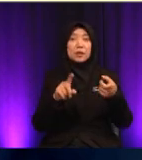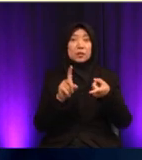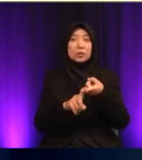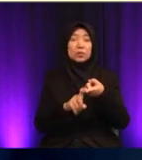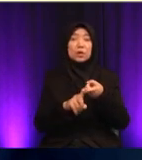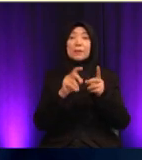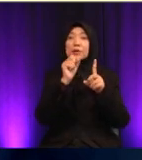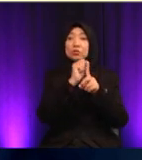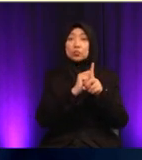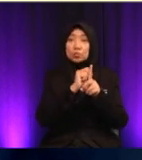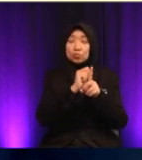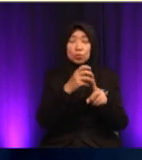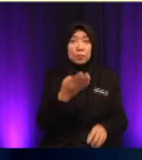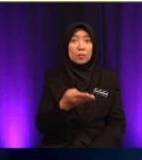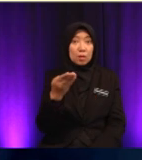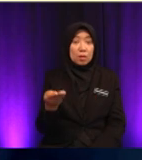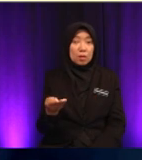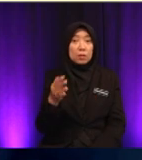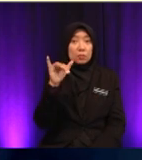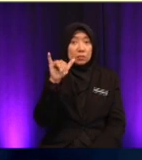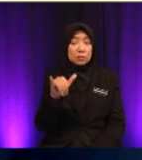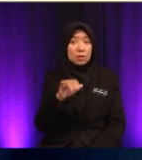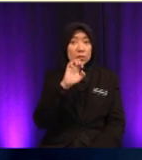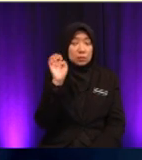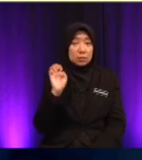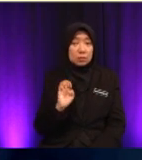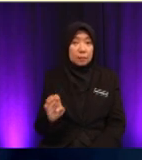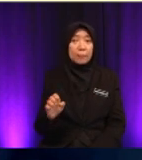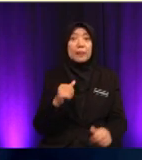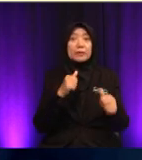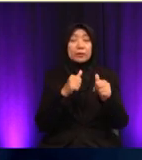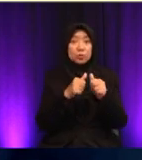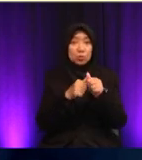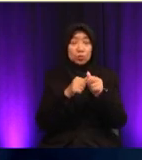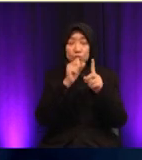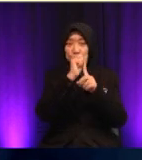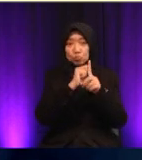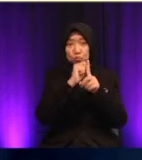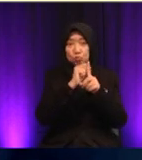sebarang objek yang memancarkan sinar elektromagnet mengikut suhu Maknyus semakin panas